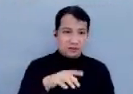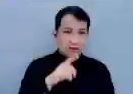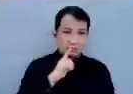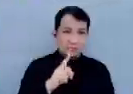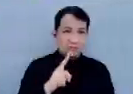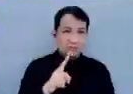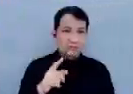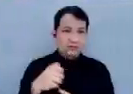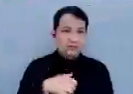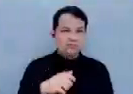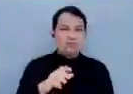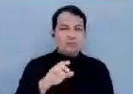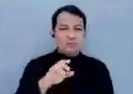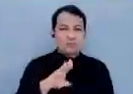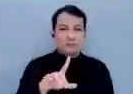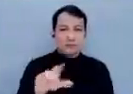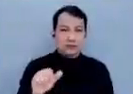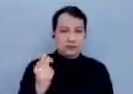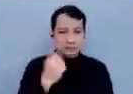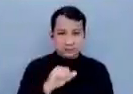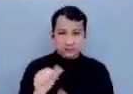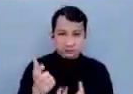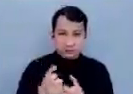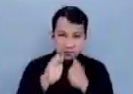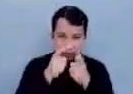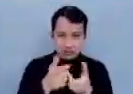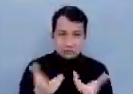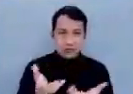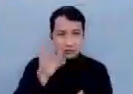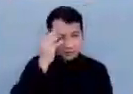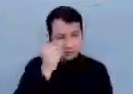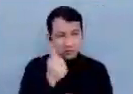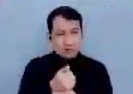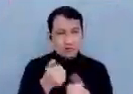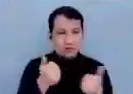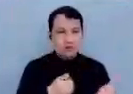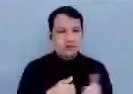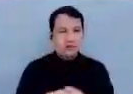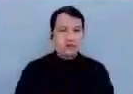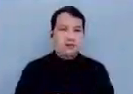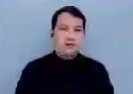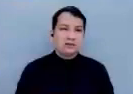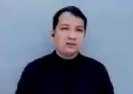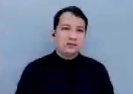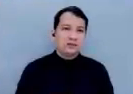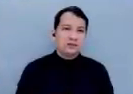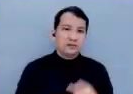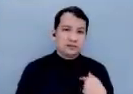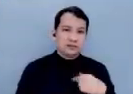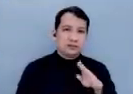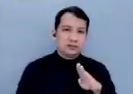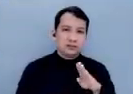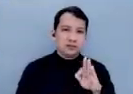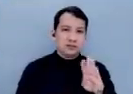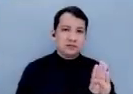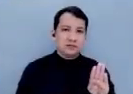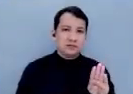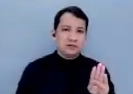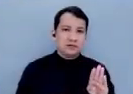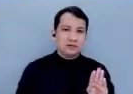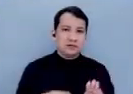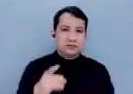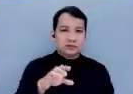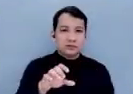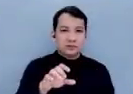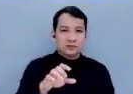collection ng Blythe Dolls, anything they want to learn, saan kanila pwedeng i-follow? I have a page po, The Fairy Doll Mother, yung name,